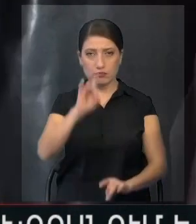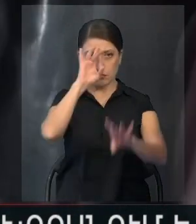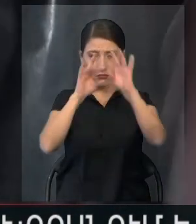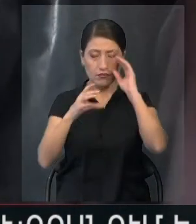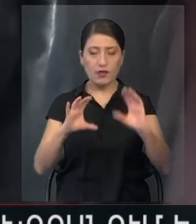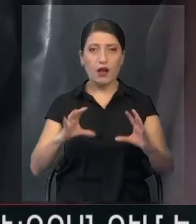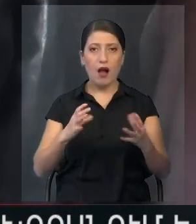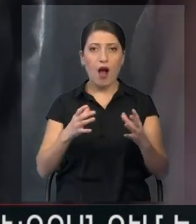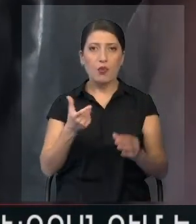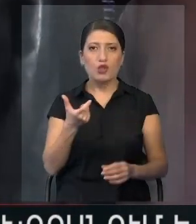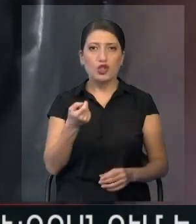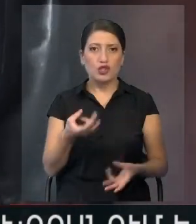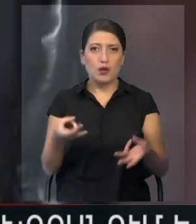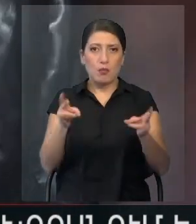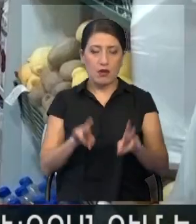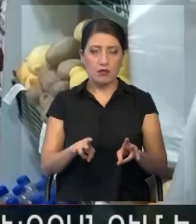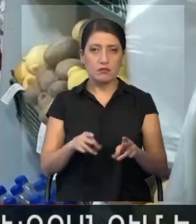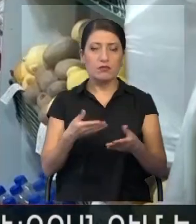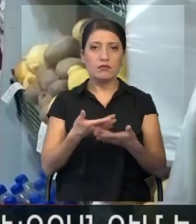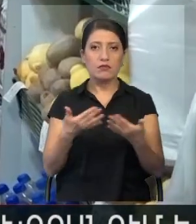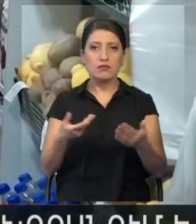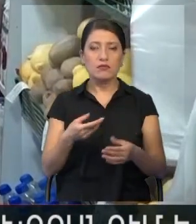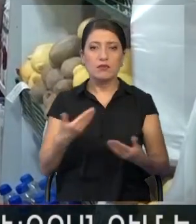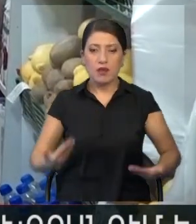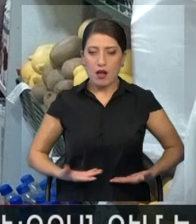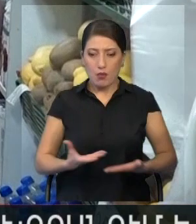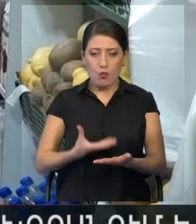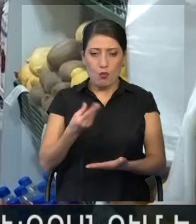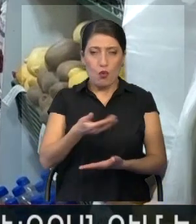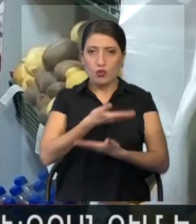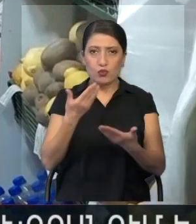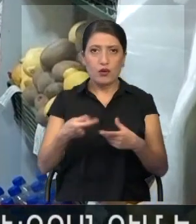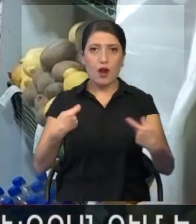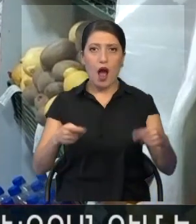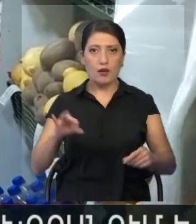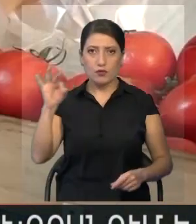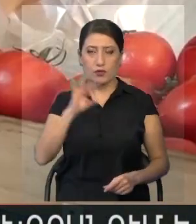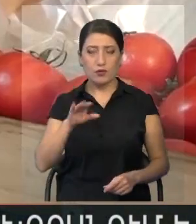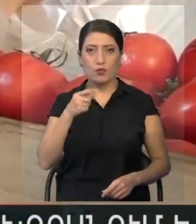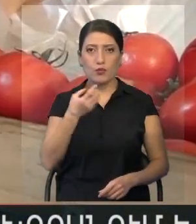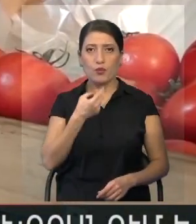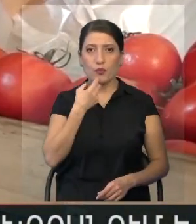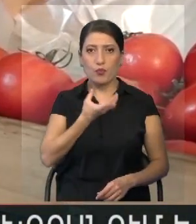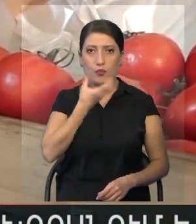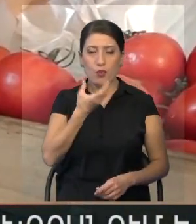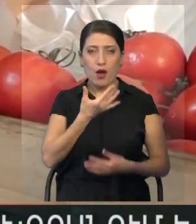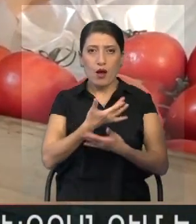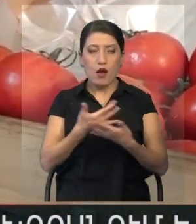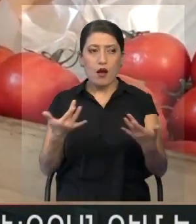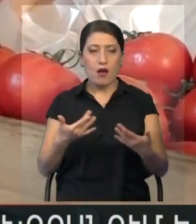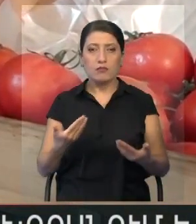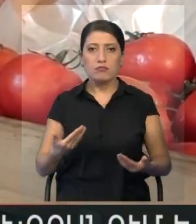կաղամբը քիչ է մնացել։ Որոշներն էլ կանխիկ դրամ չունեն առևտուր անելու համար, իսկ բանջարեղենի խանութներում անկանխիկ չեն